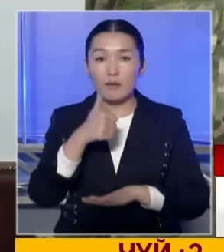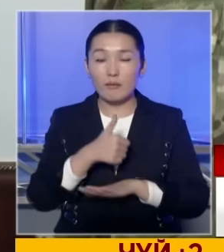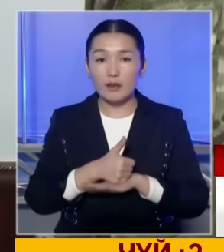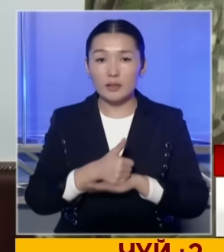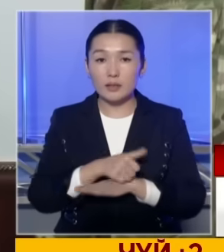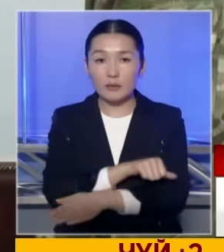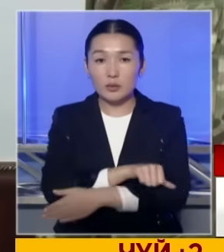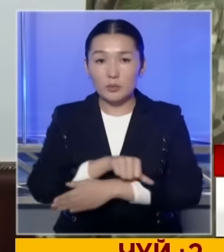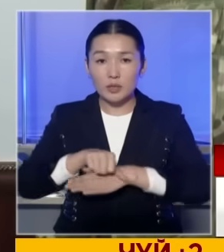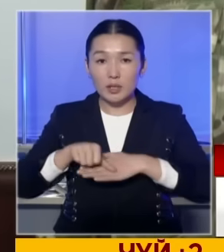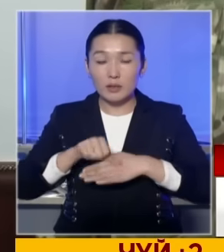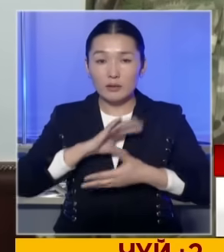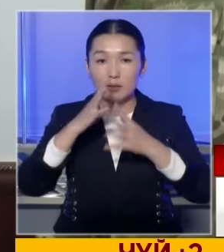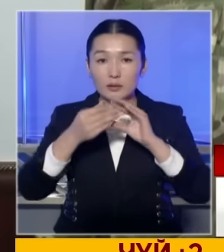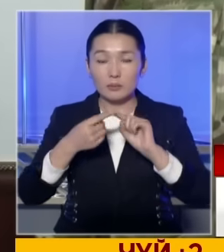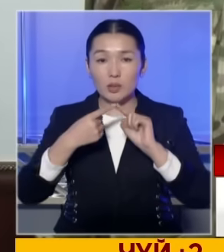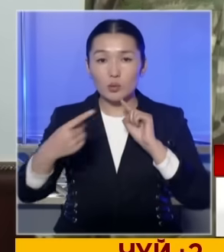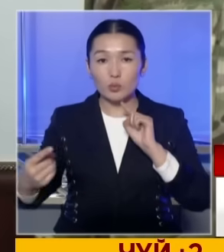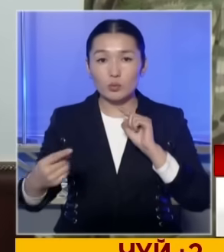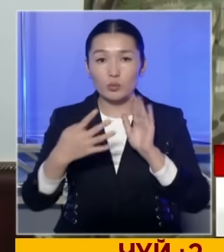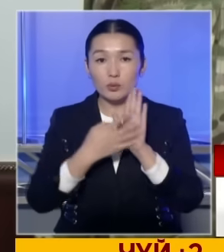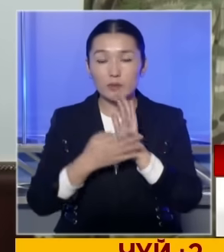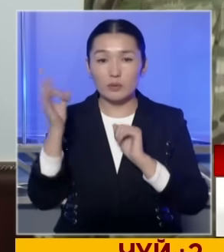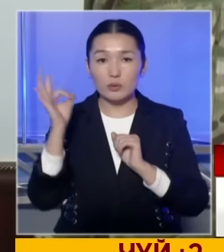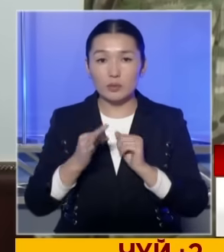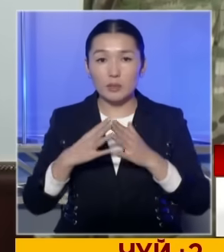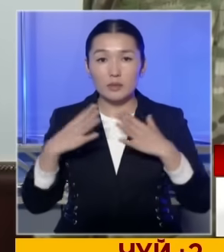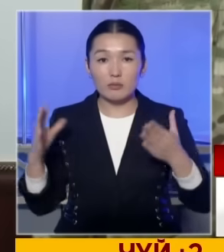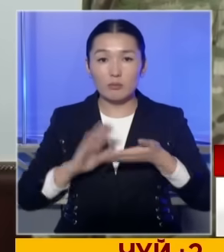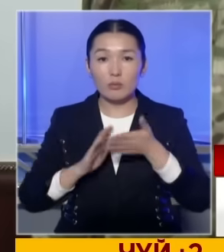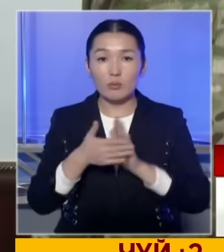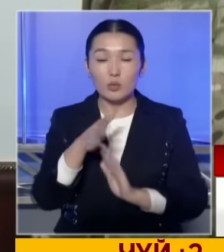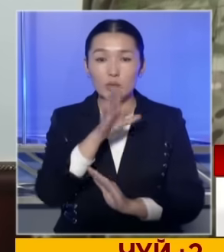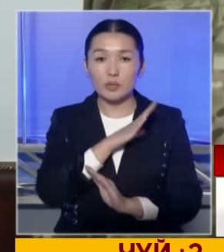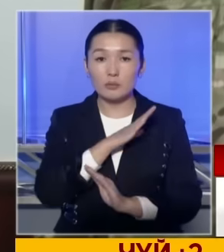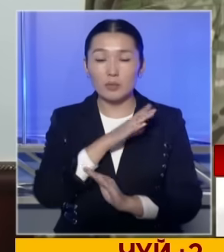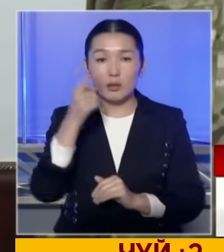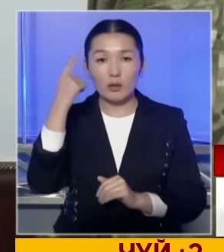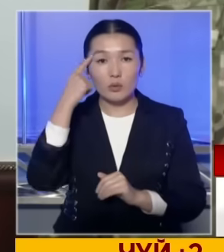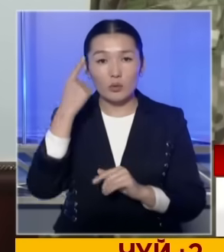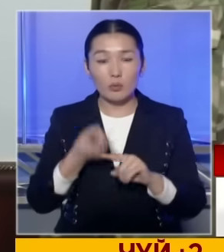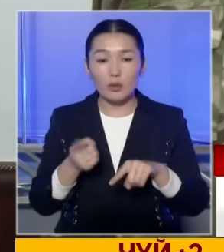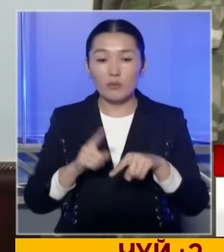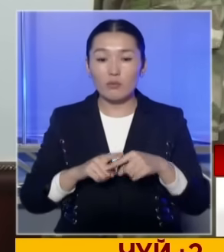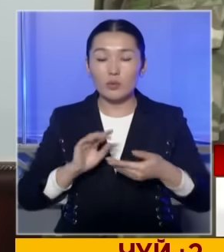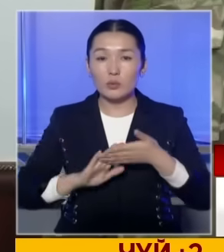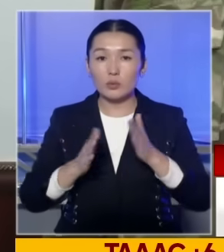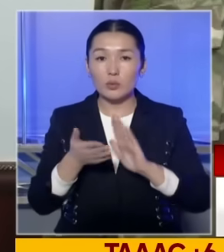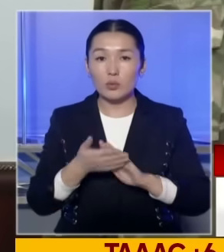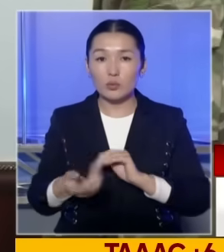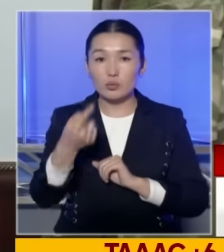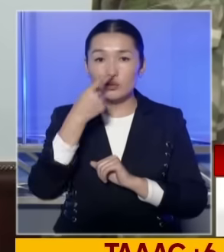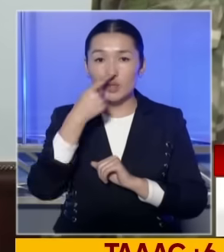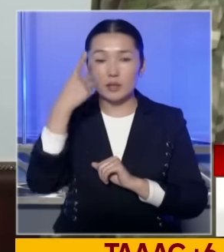мамлекеттик чек арабыздын бардык узундугу боюнча 90%дан ашууну макулдаштык. Менимче ошол макулдашылган багыттар жакында